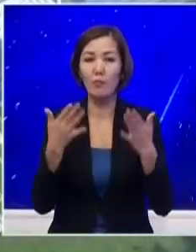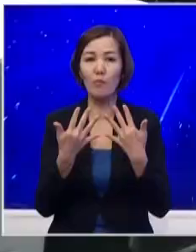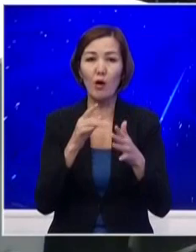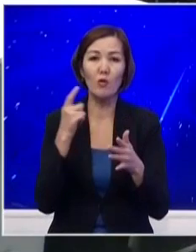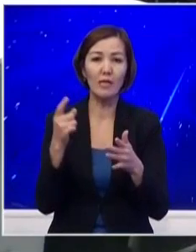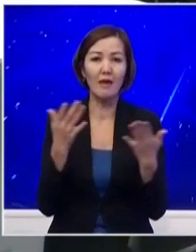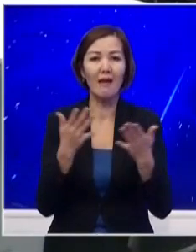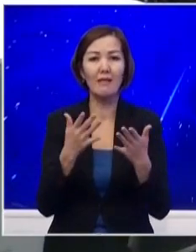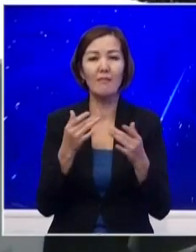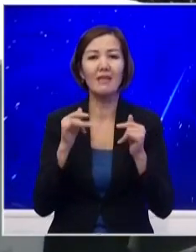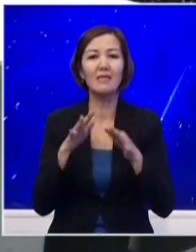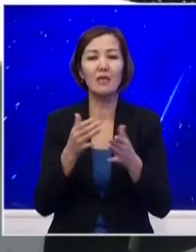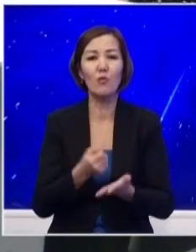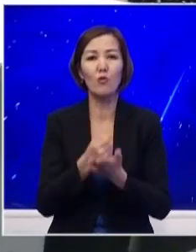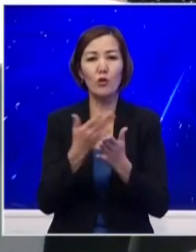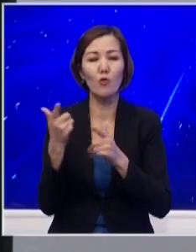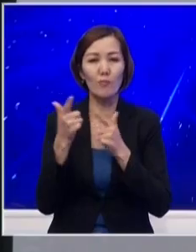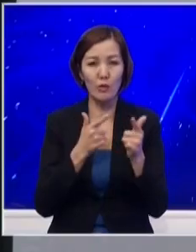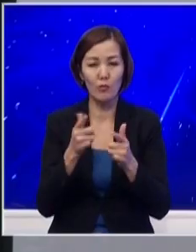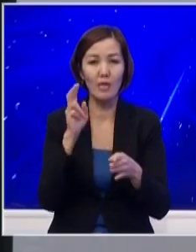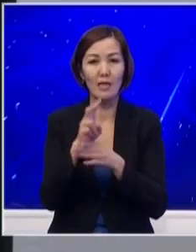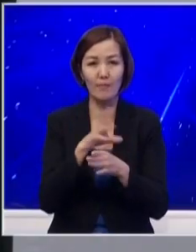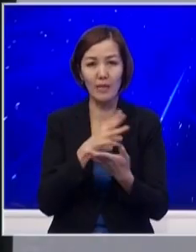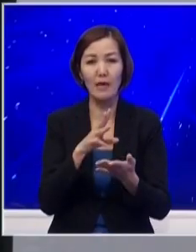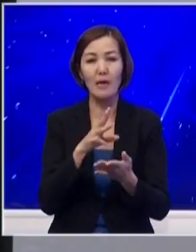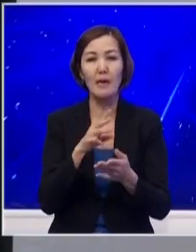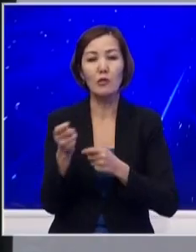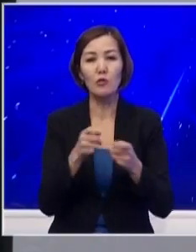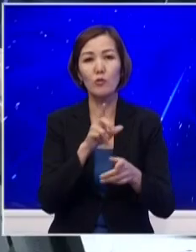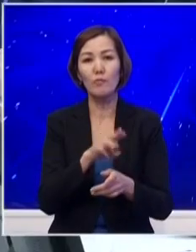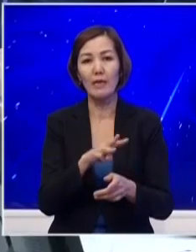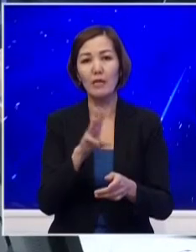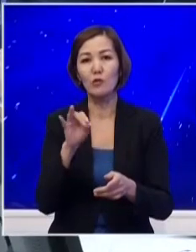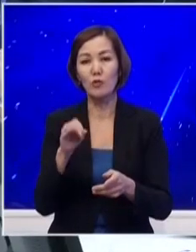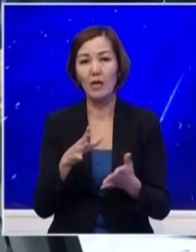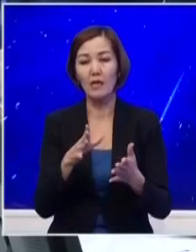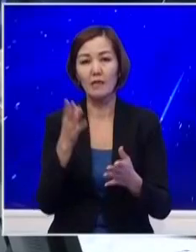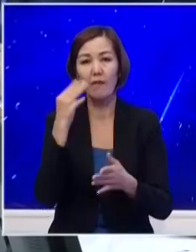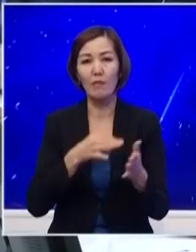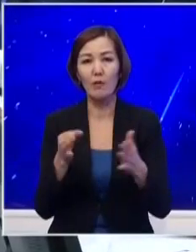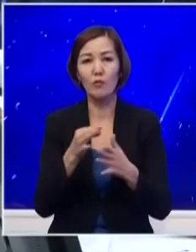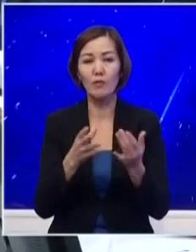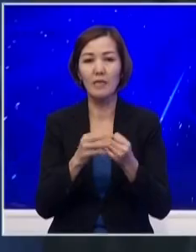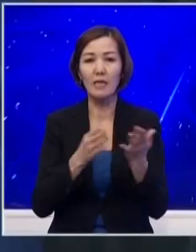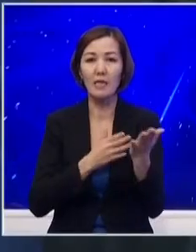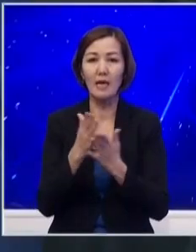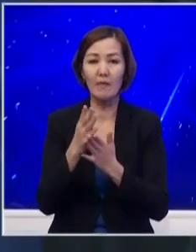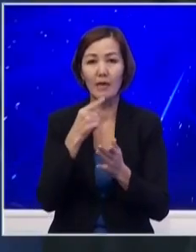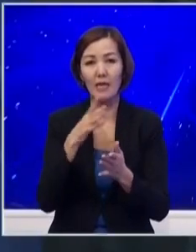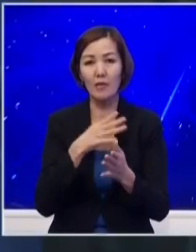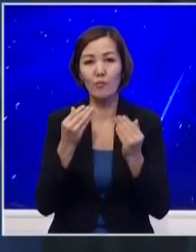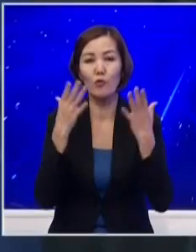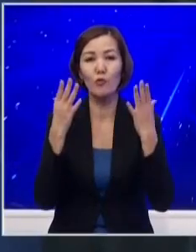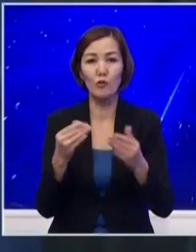ауыл шаруашылығындағы қандай да бір іске қолдау білдіруге келіпті. Марат Султанғазиев меймандарға Алматы облысының аграрлы аймақ екенін айтып,